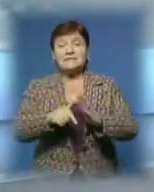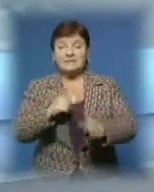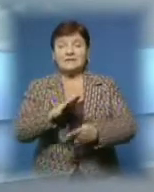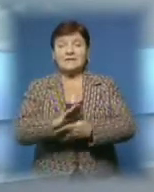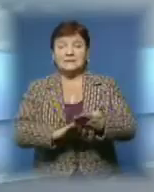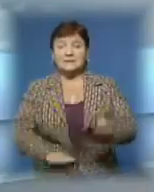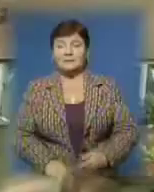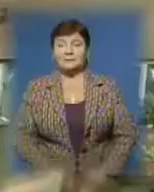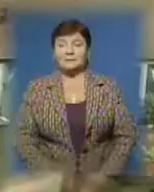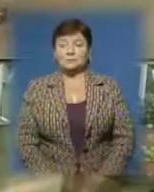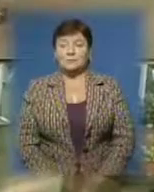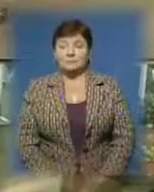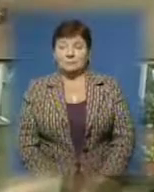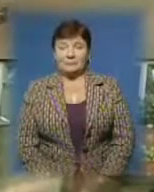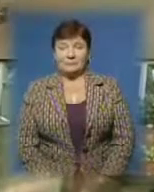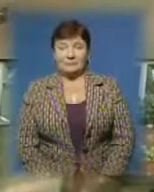Совяк.